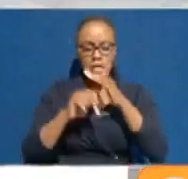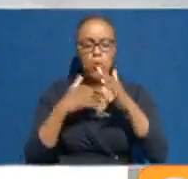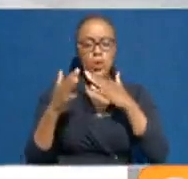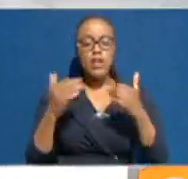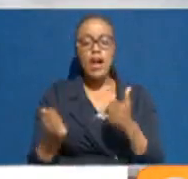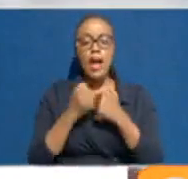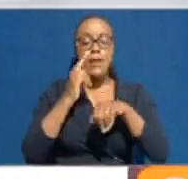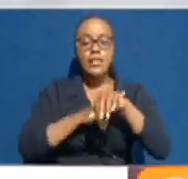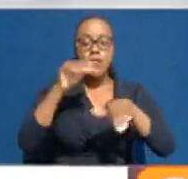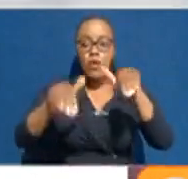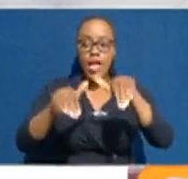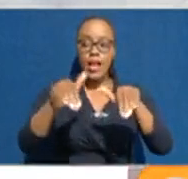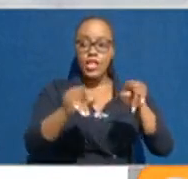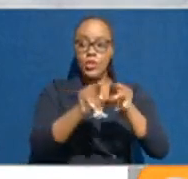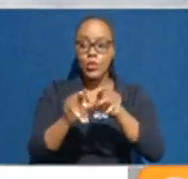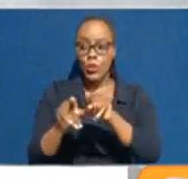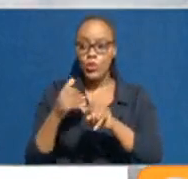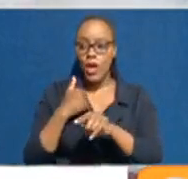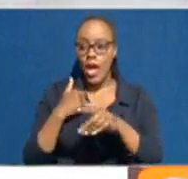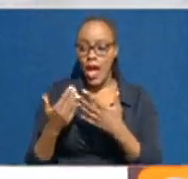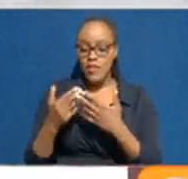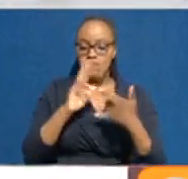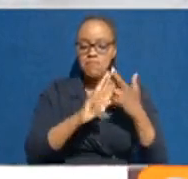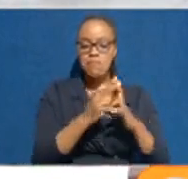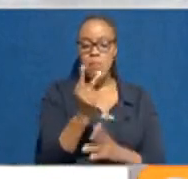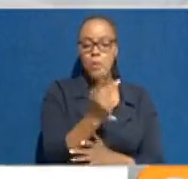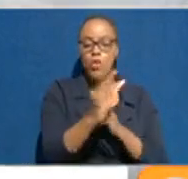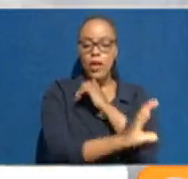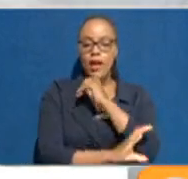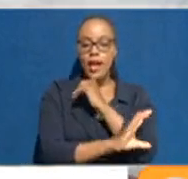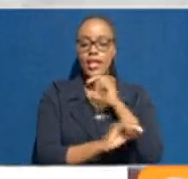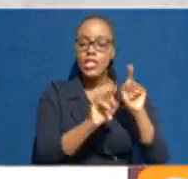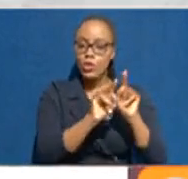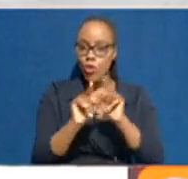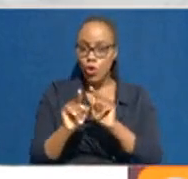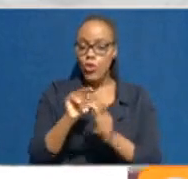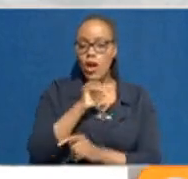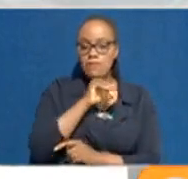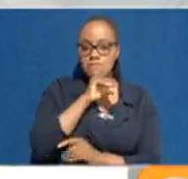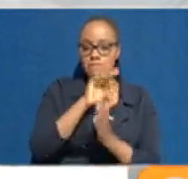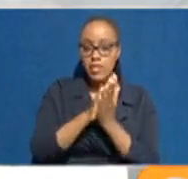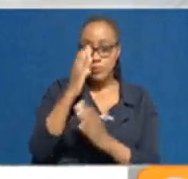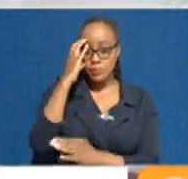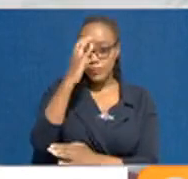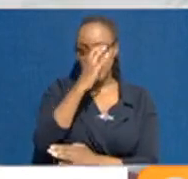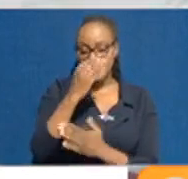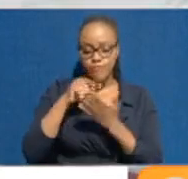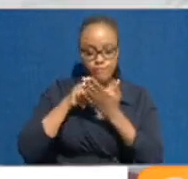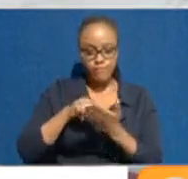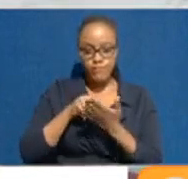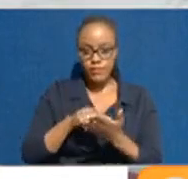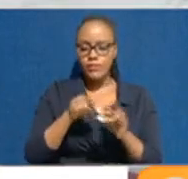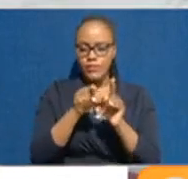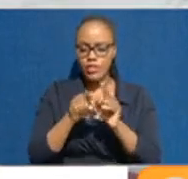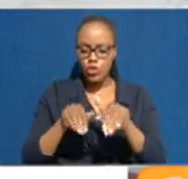katika uchaguzi mkuu pamoja na mahusiano ya mataifa yote mawili, na kwamba Odinga na Karua walisisitiza kujitolea kwao